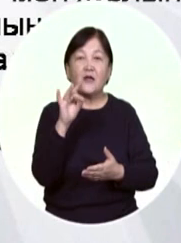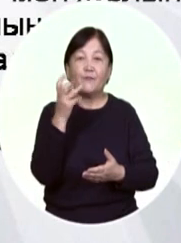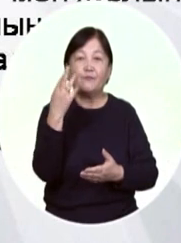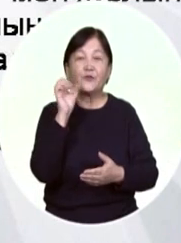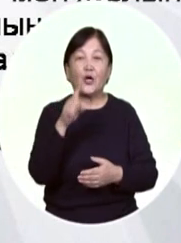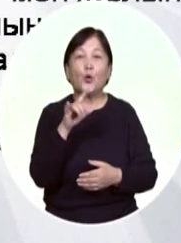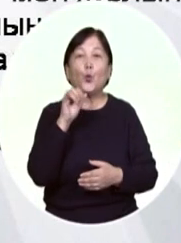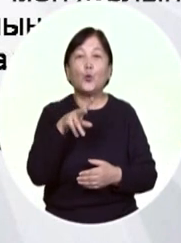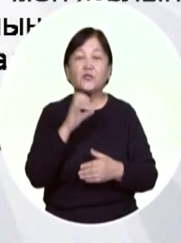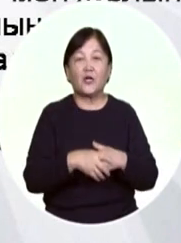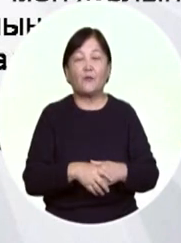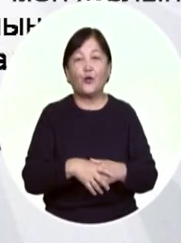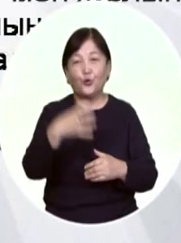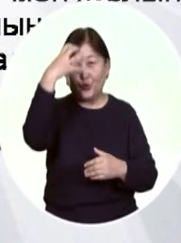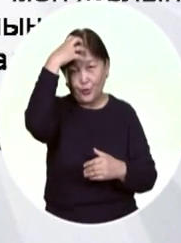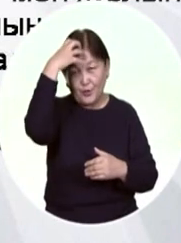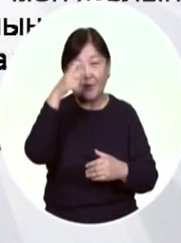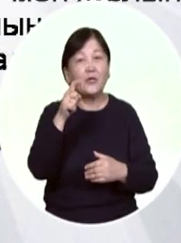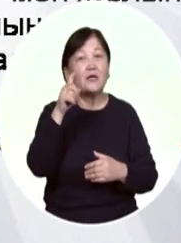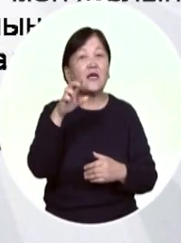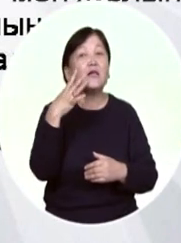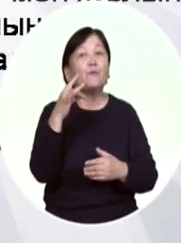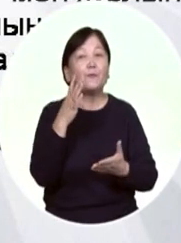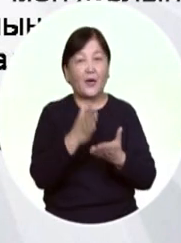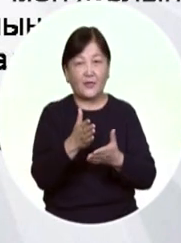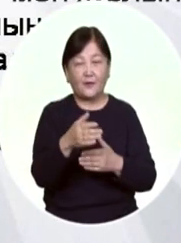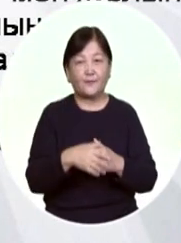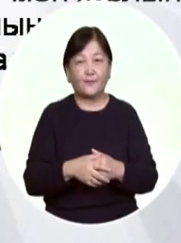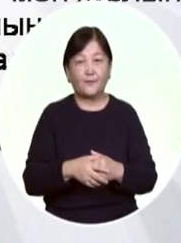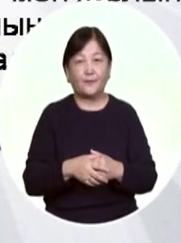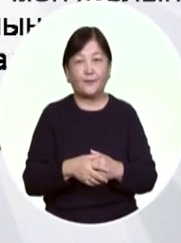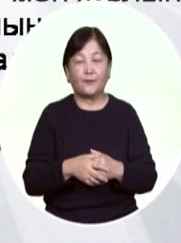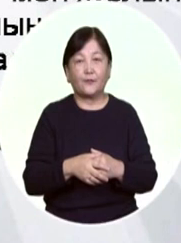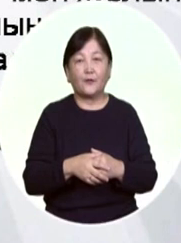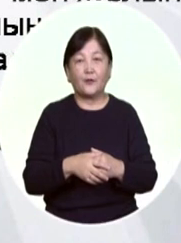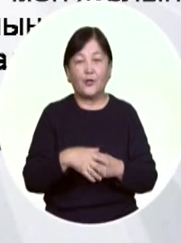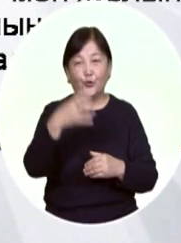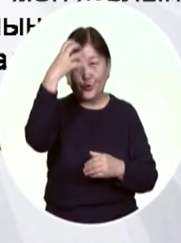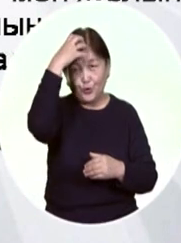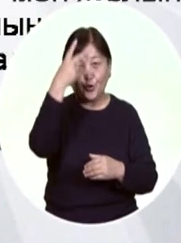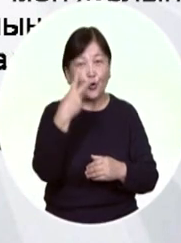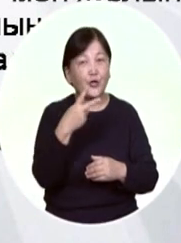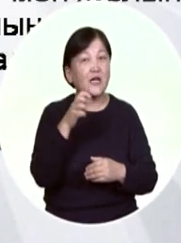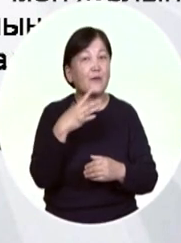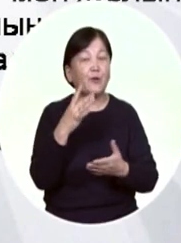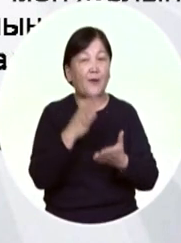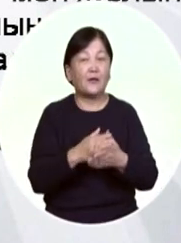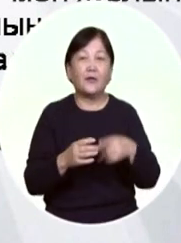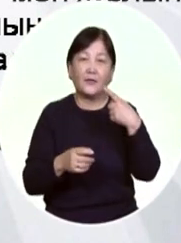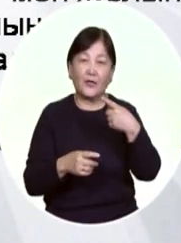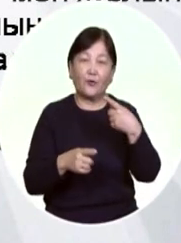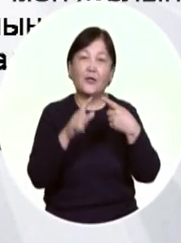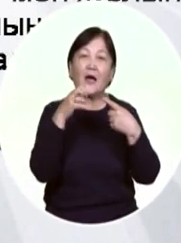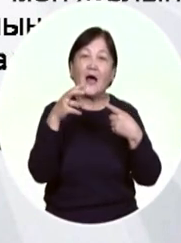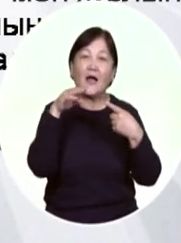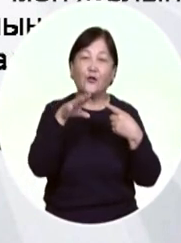Төрийн хэлбэр тийм ээ. Төрийн хэлбэр. Юурээс альва төрийн хоёр хэлбэр байдаг гэсэн. Хаант төр, бүгд